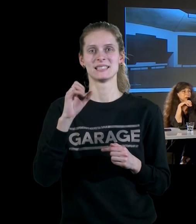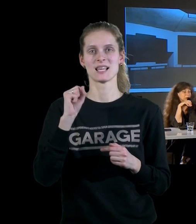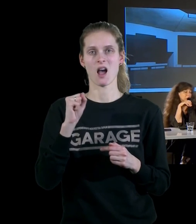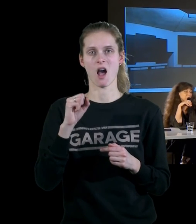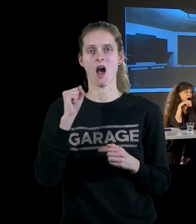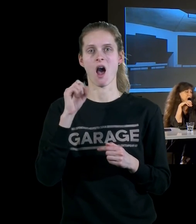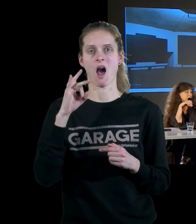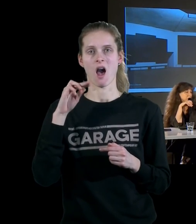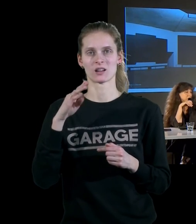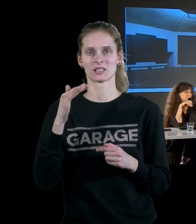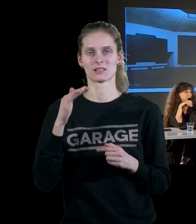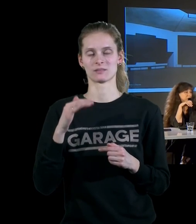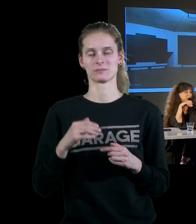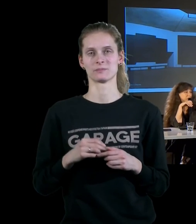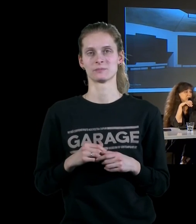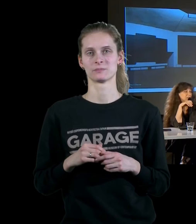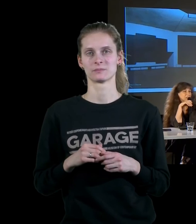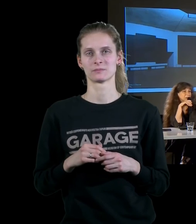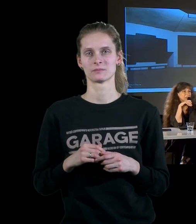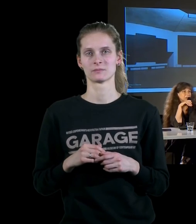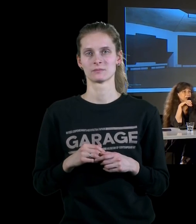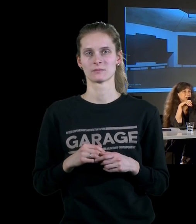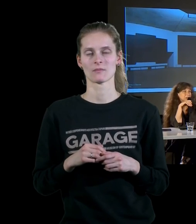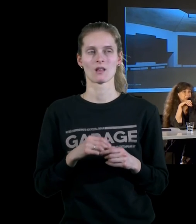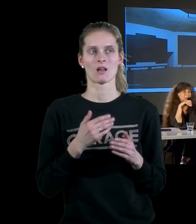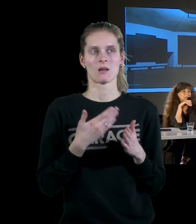с, там, с